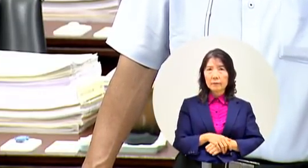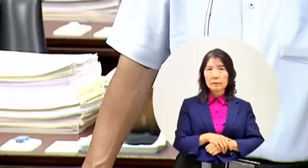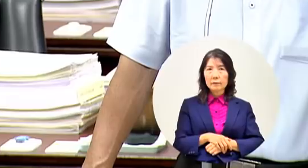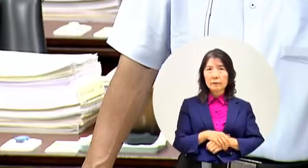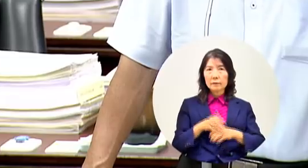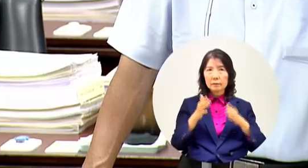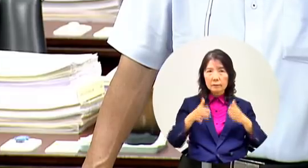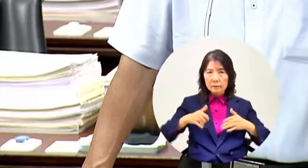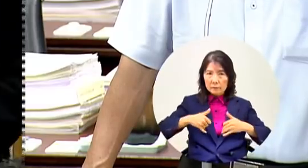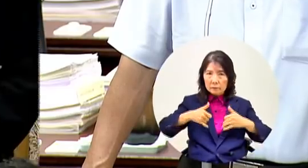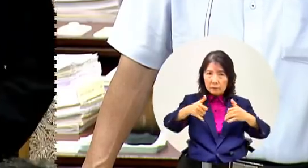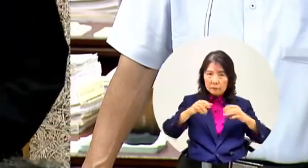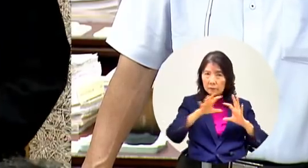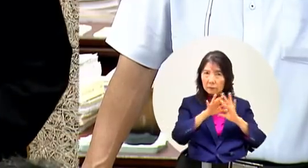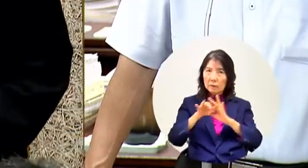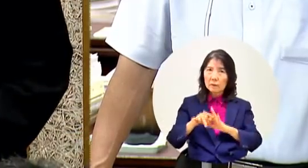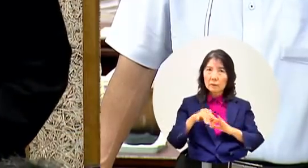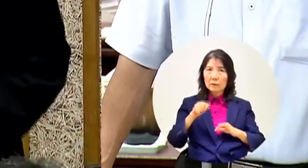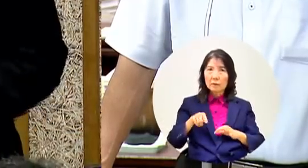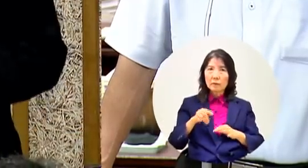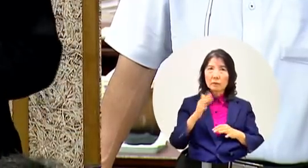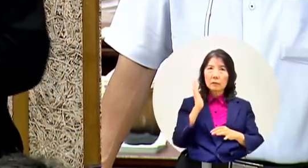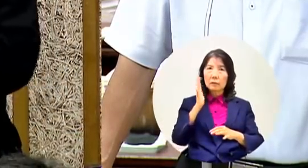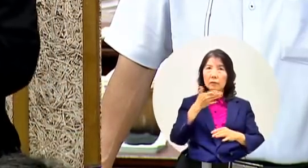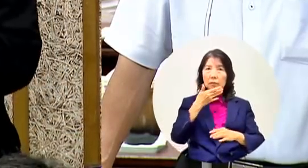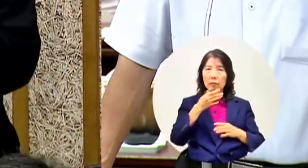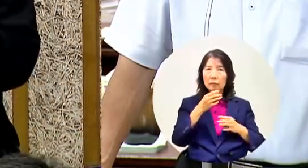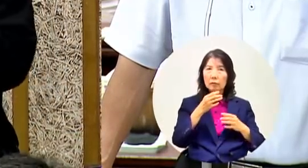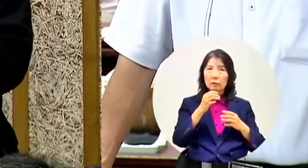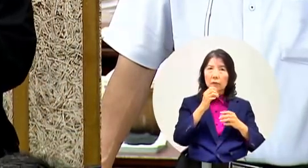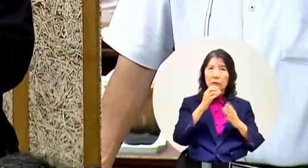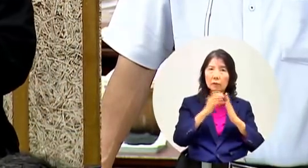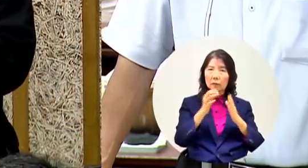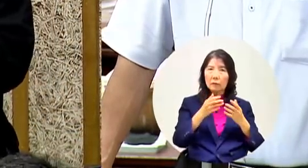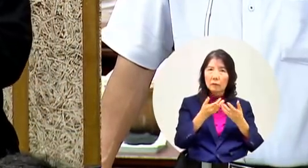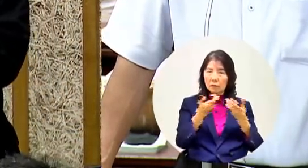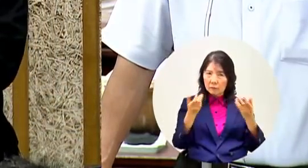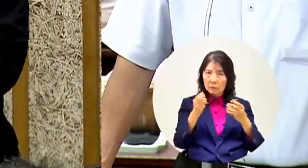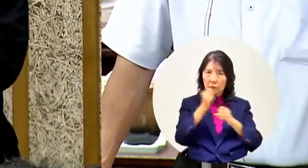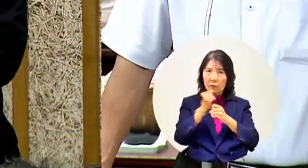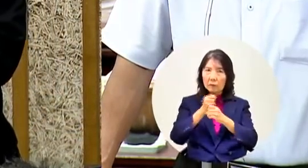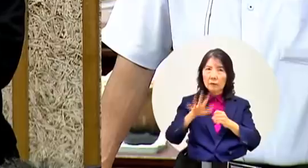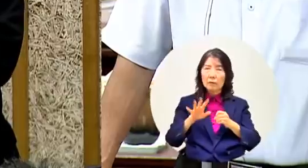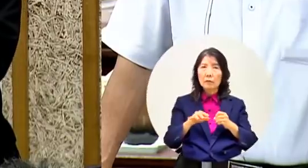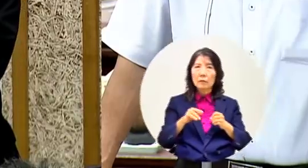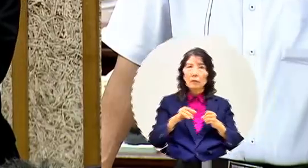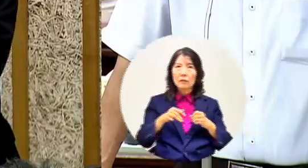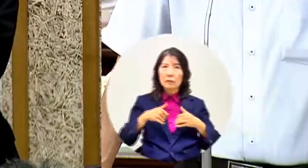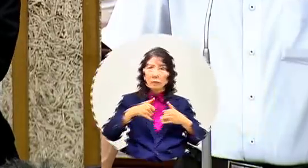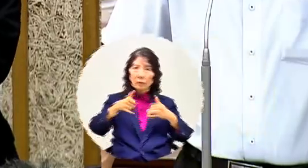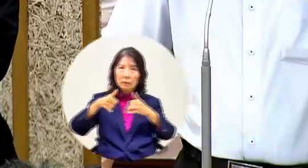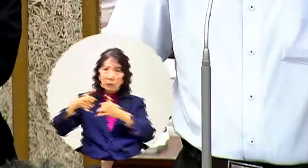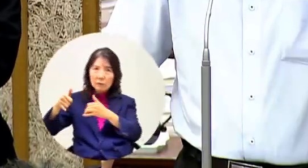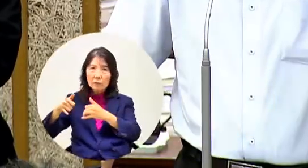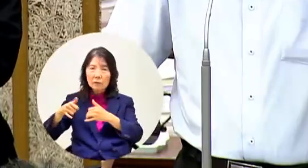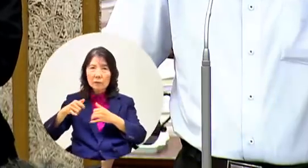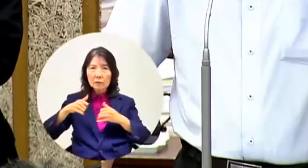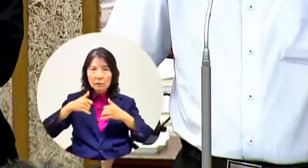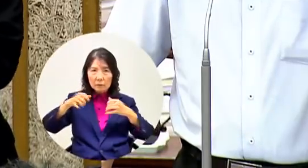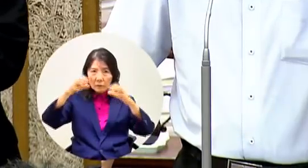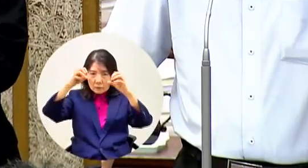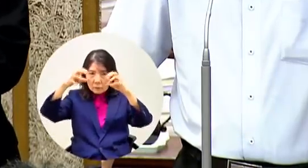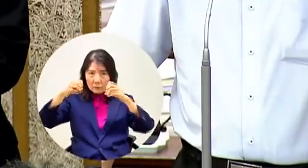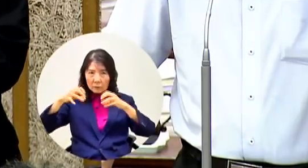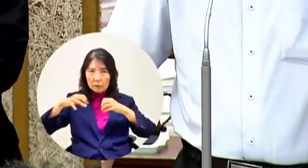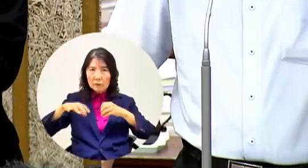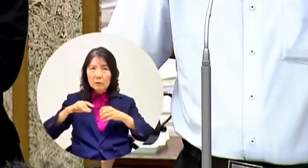道路的这个关心啊。这关跟水利给我分工，就是黄姓道路的所有道路维护跟那个路灯维护